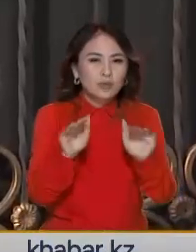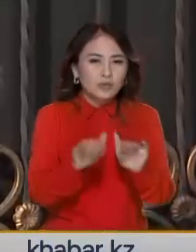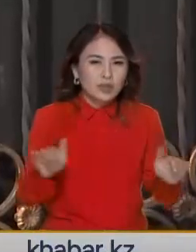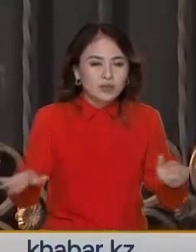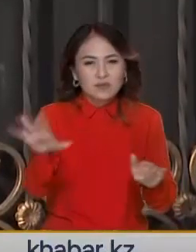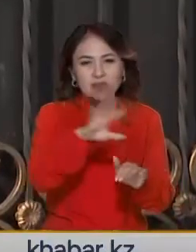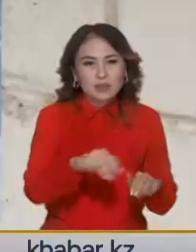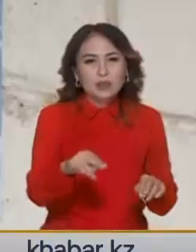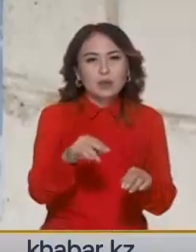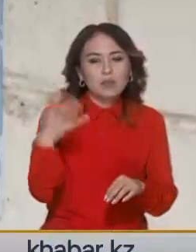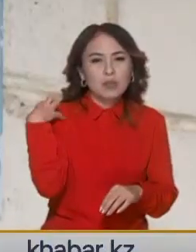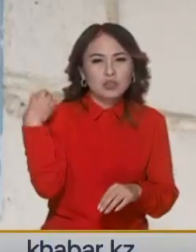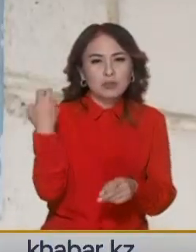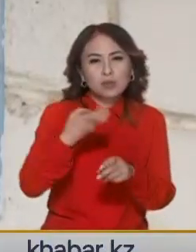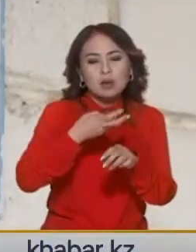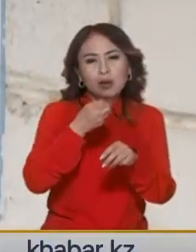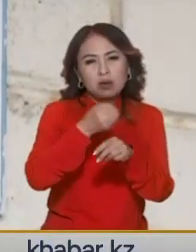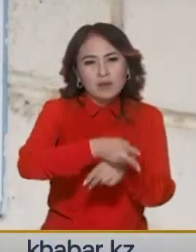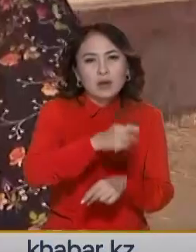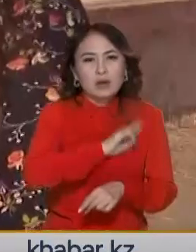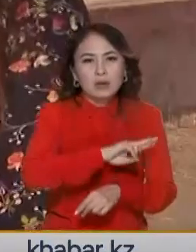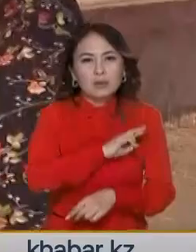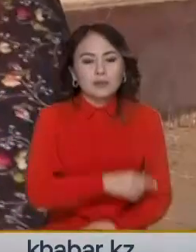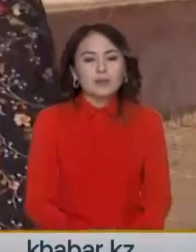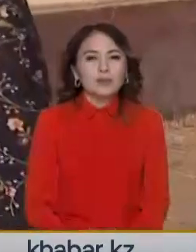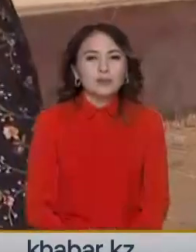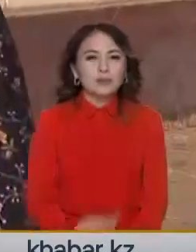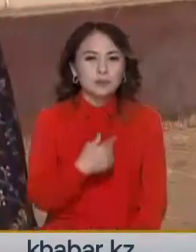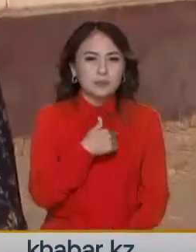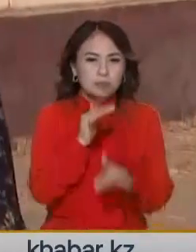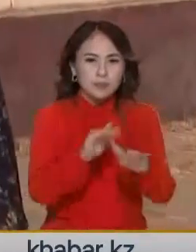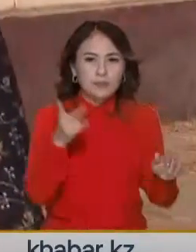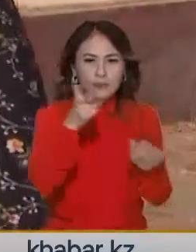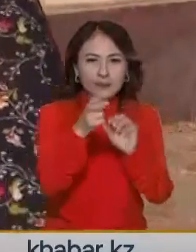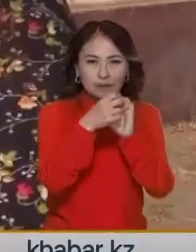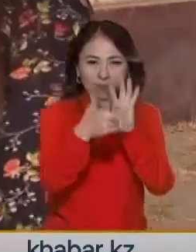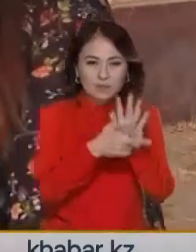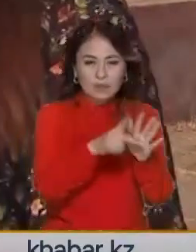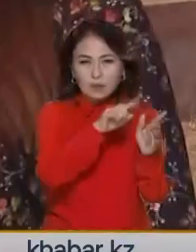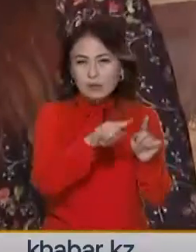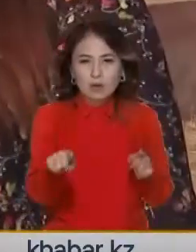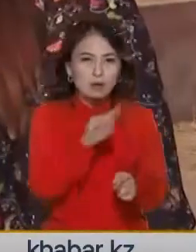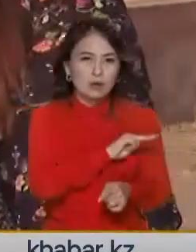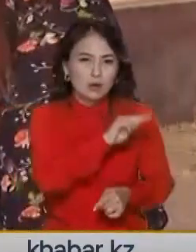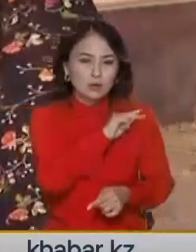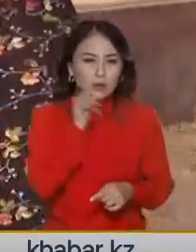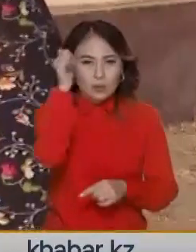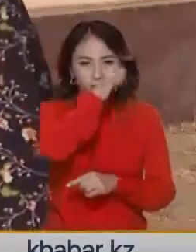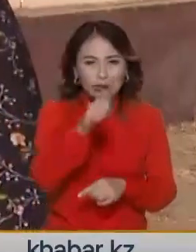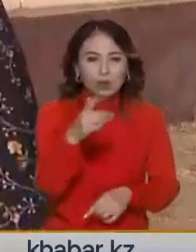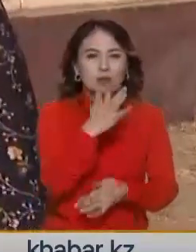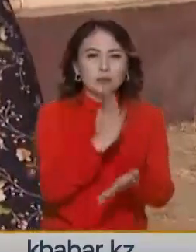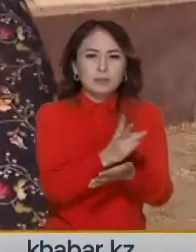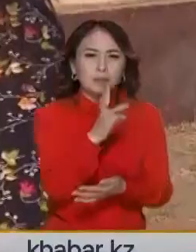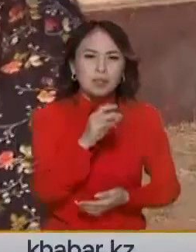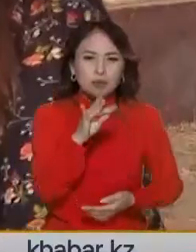мекемесінің басшысы оны жұмыстан шығарып жіберген. Мен бұл садикте 2018 жылдан бері жұмыс жасаймын. Оның ішіне медсестра